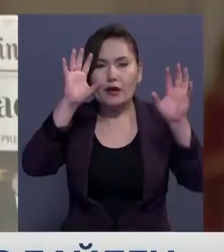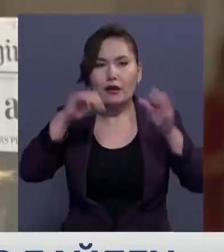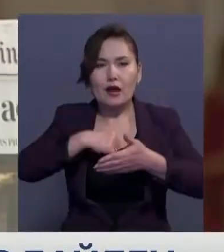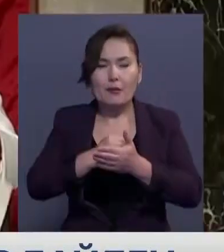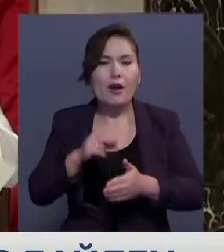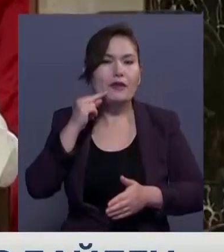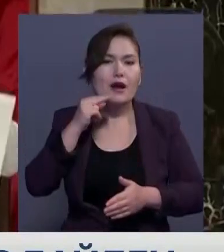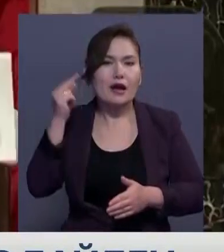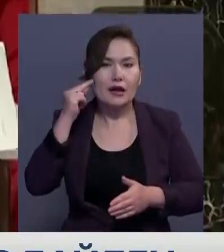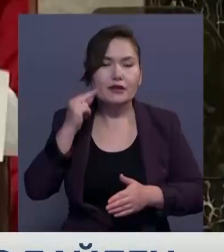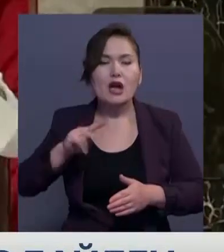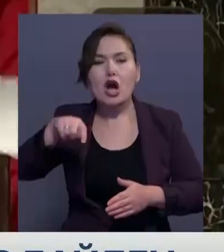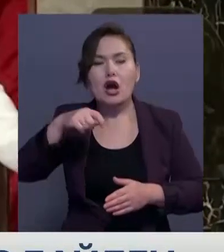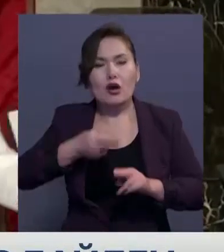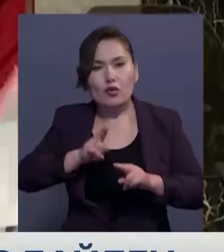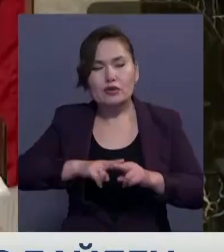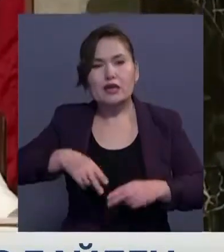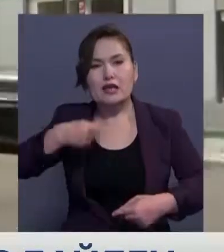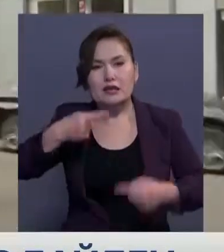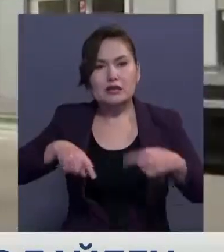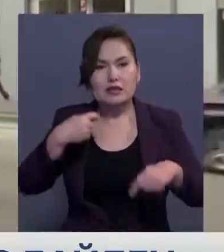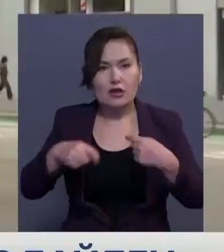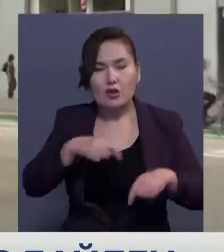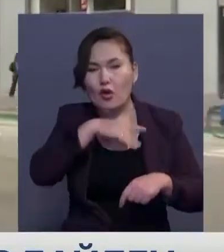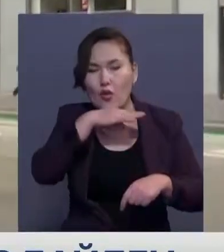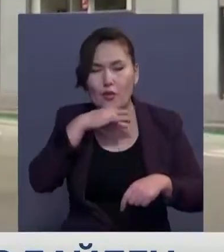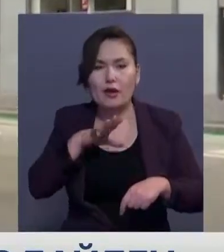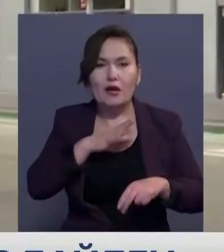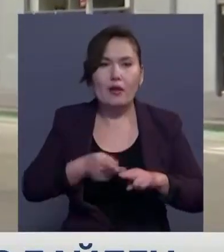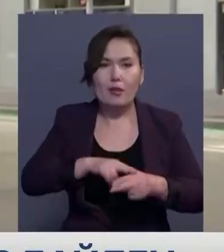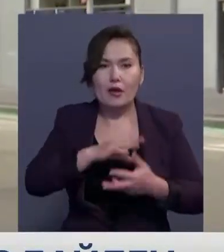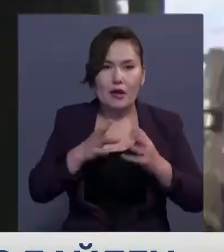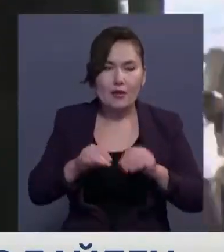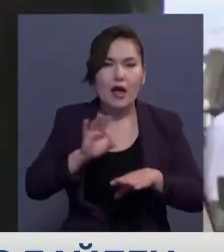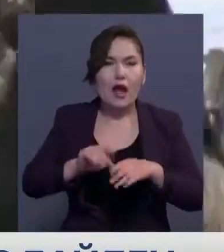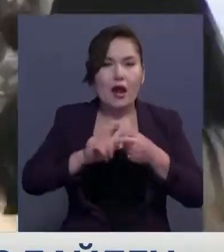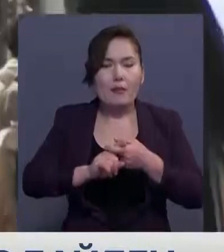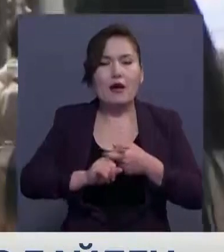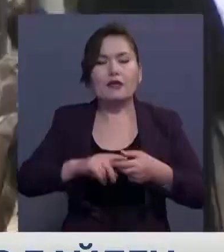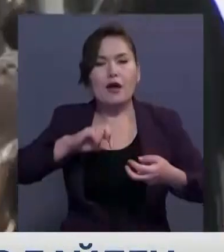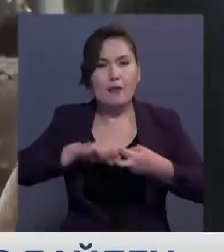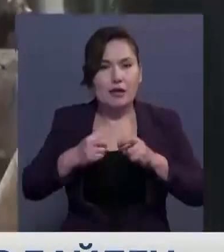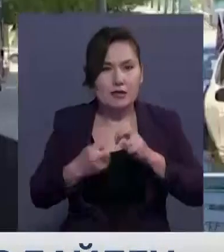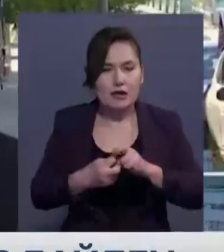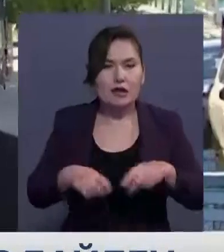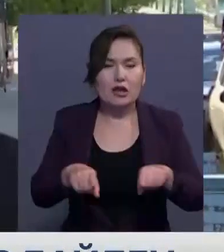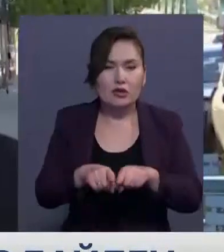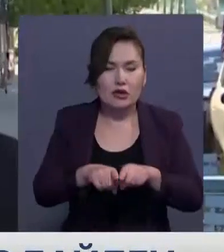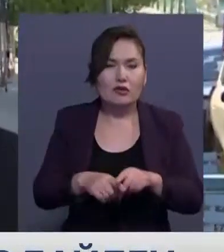сауда соғысын бастап, жақтастарына қатысты тергеу жүргізді. Импичмент пен коронавирус мәселелері тағы бар.